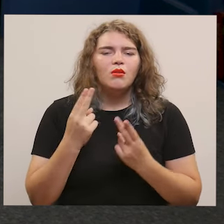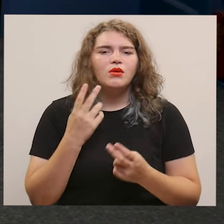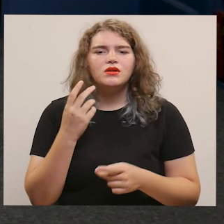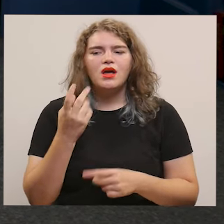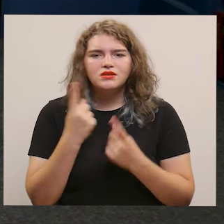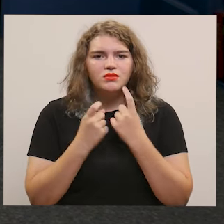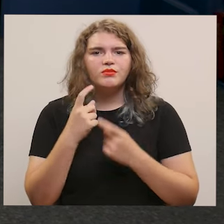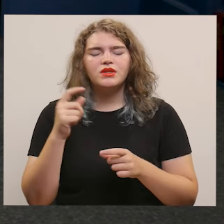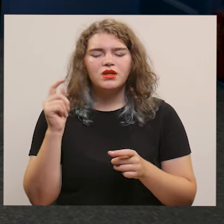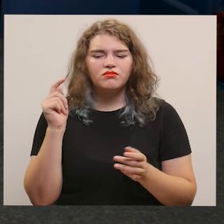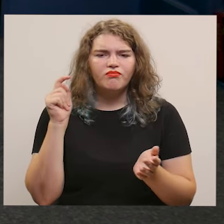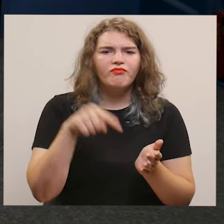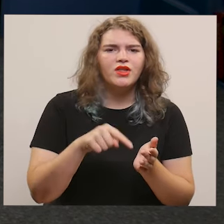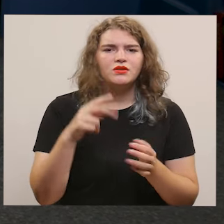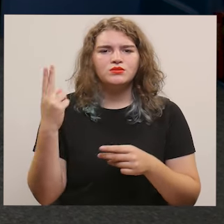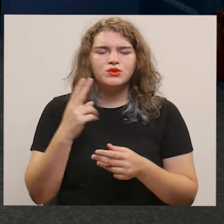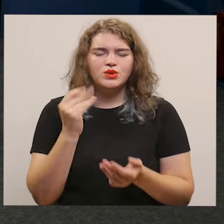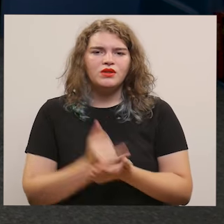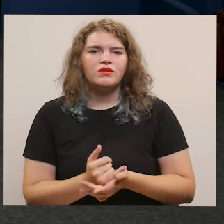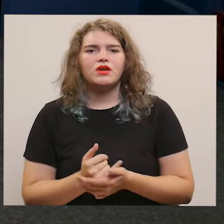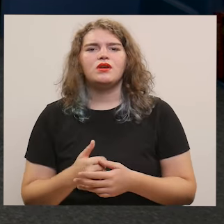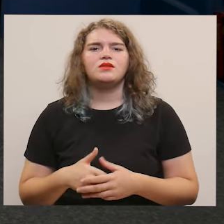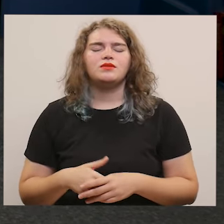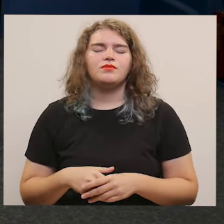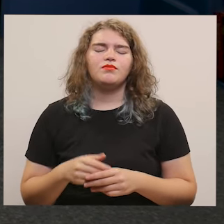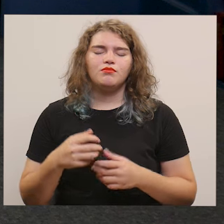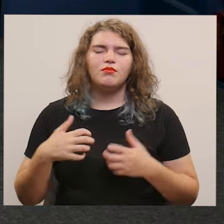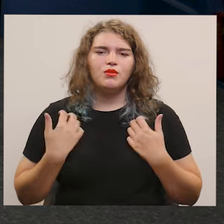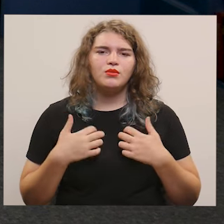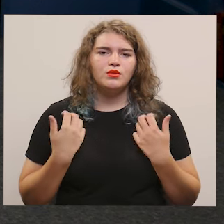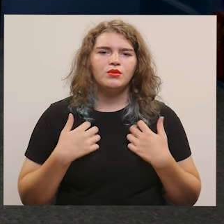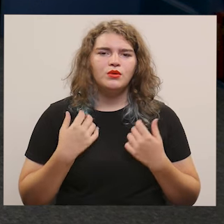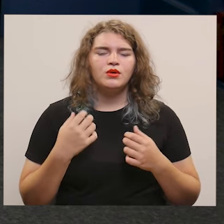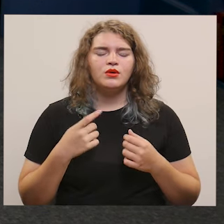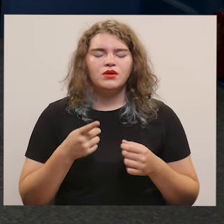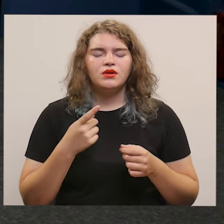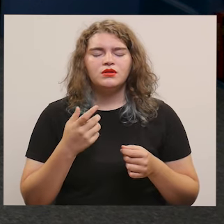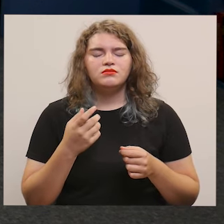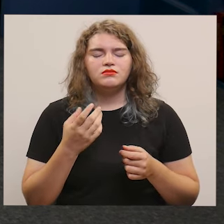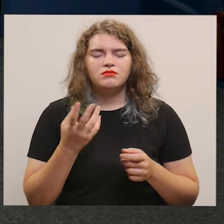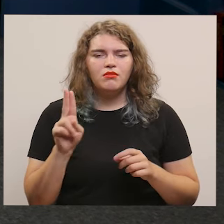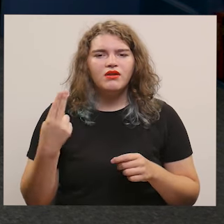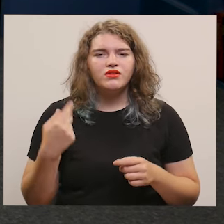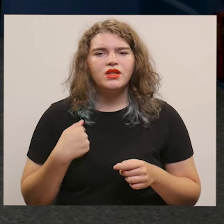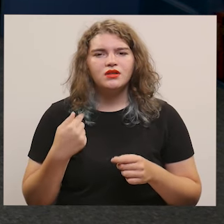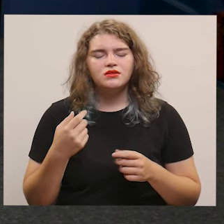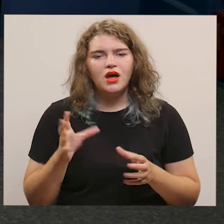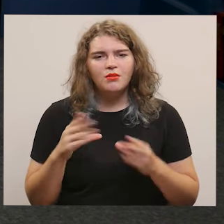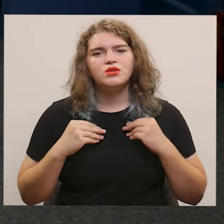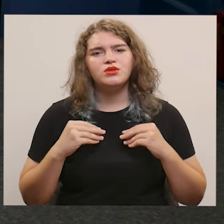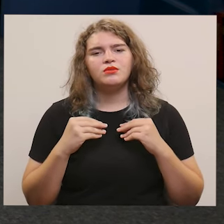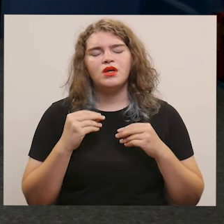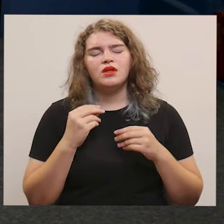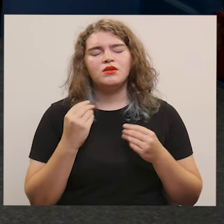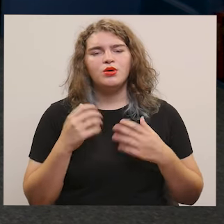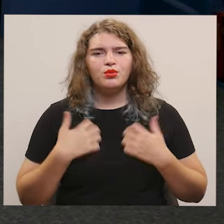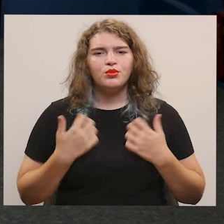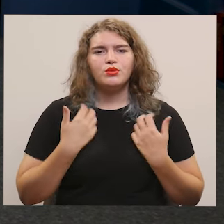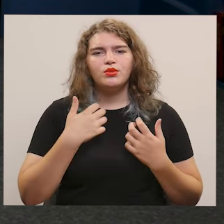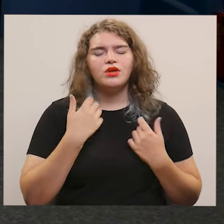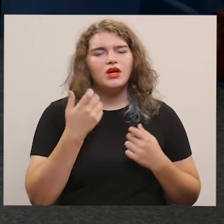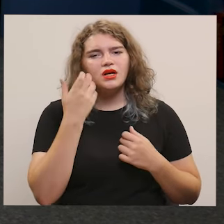lui Dumnezeu. Și mă bucur că ai făcut-o și am acceptat cu bucurie provocarea ta. Hai să vedem despre ce experiență ai vrea să